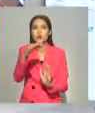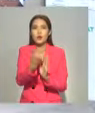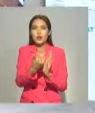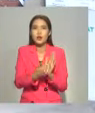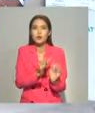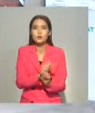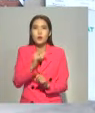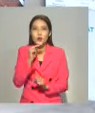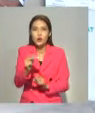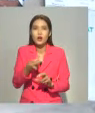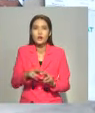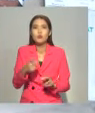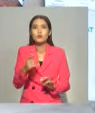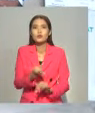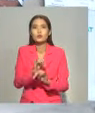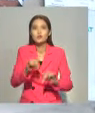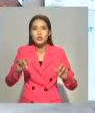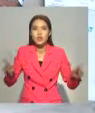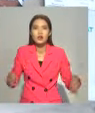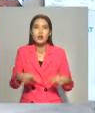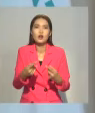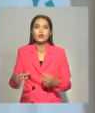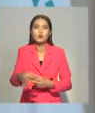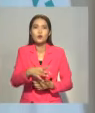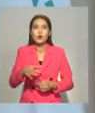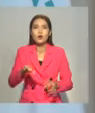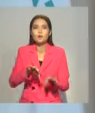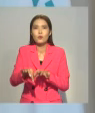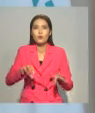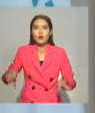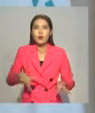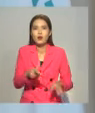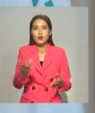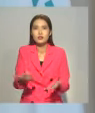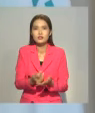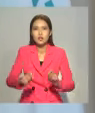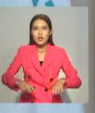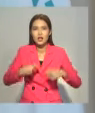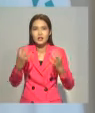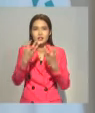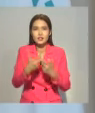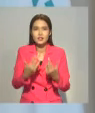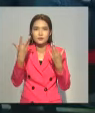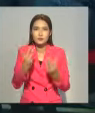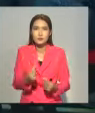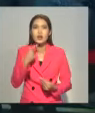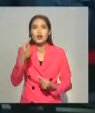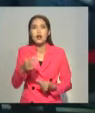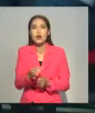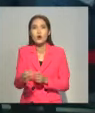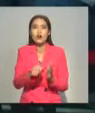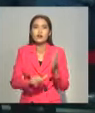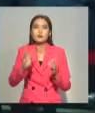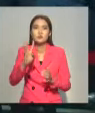бағдарламасына тоқталып, оны жүзеге асыру аясында облыстық жол картасы қабылданғанын жеткізді. Есептік кезең алыс аудандарда